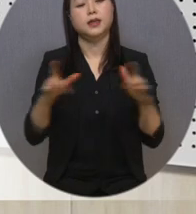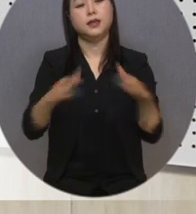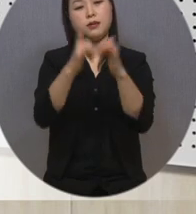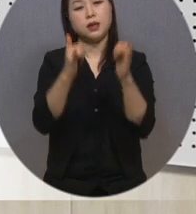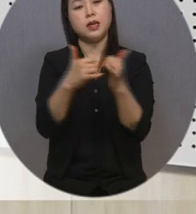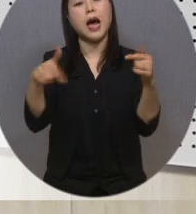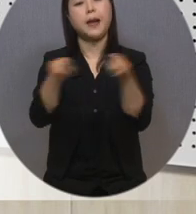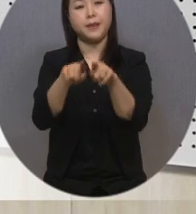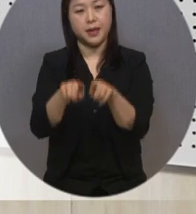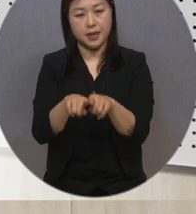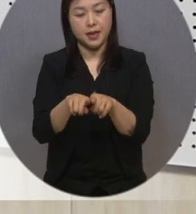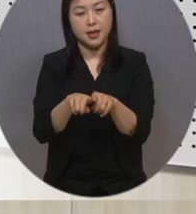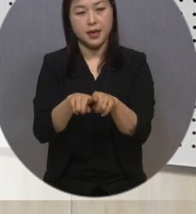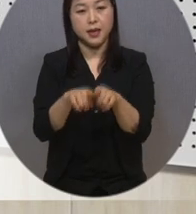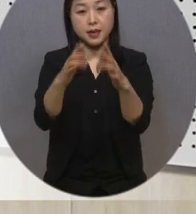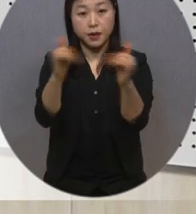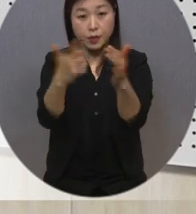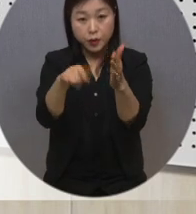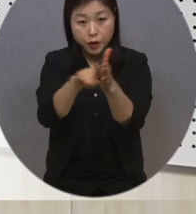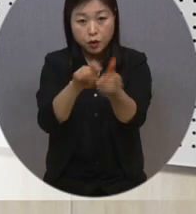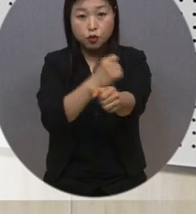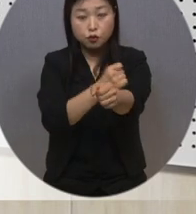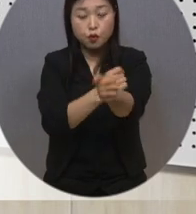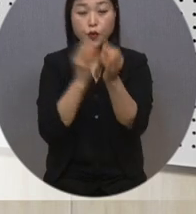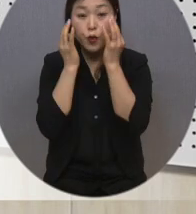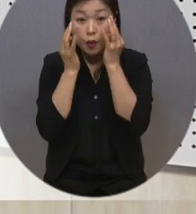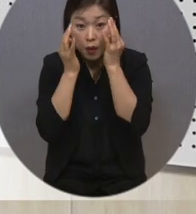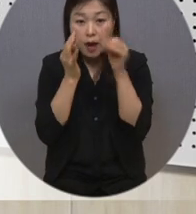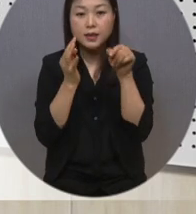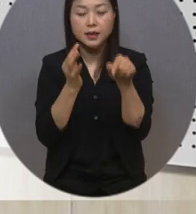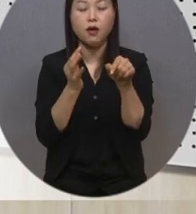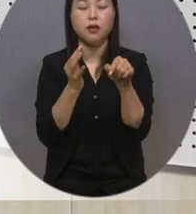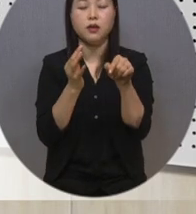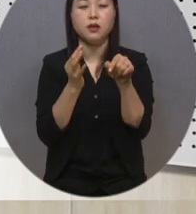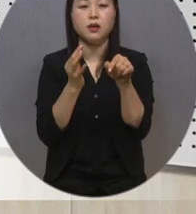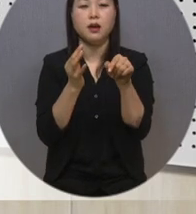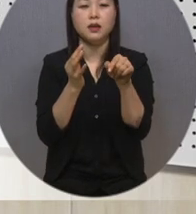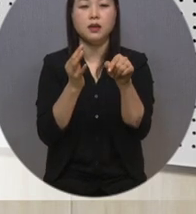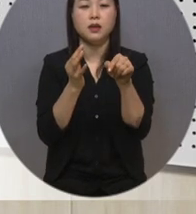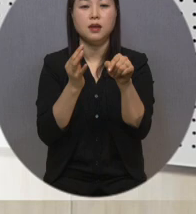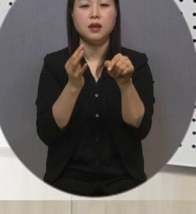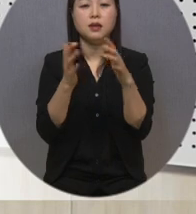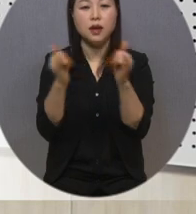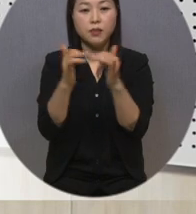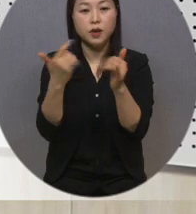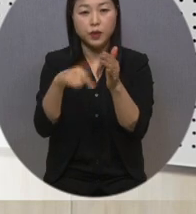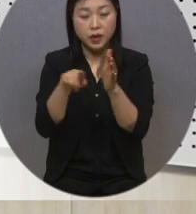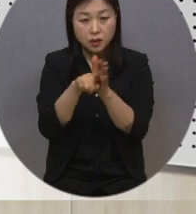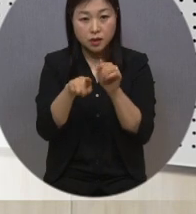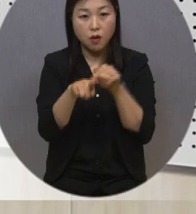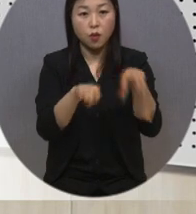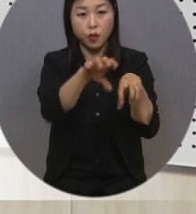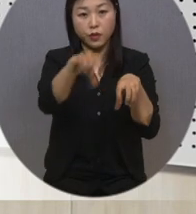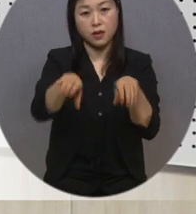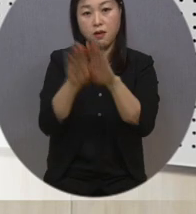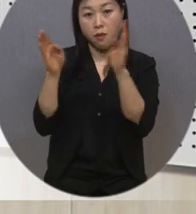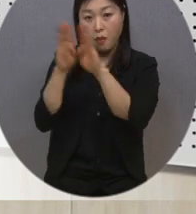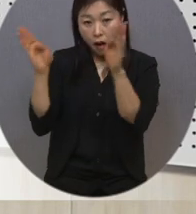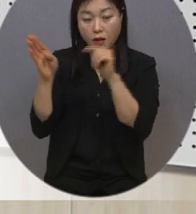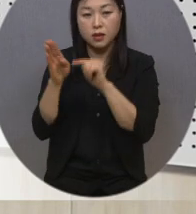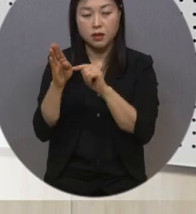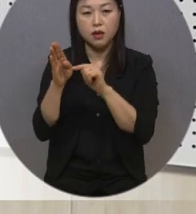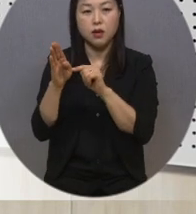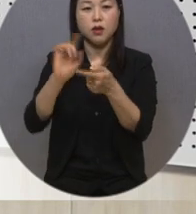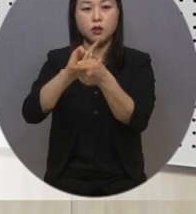함께 지역민들을 위해서 이런 시설들을 공유하고 또 나누고 하는 것들은 지역 상생의 사회적 가치 실현의